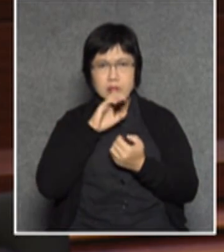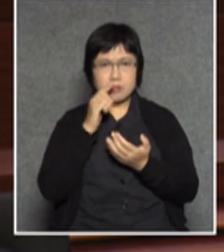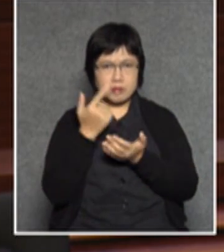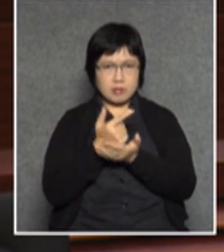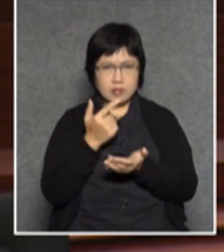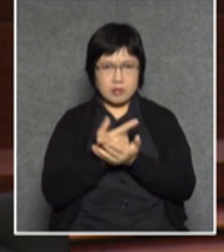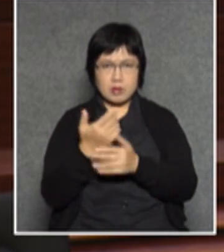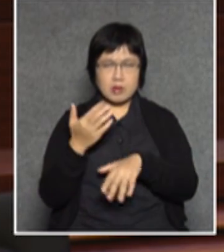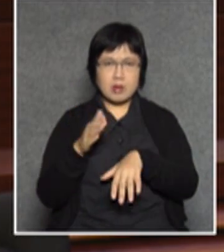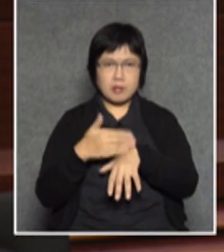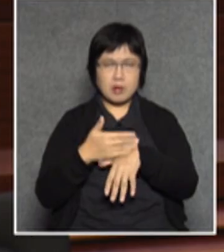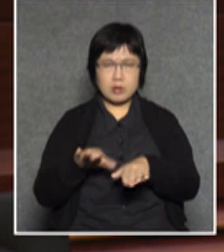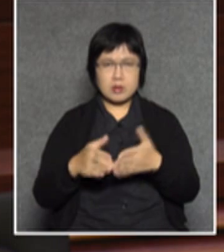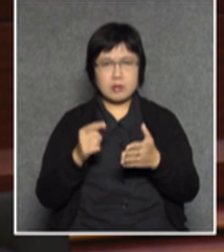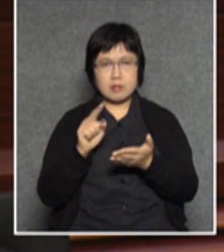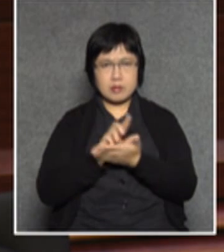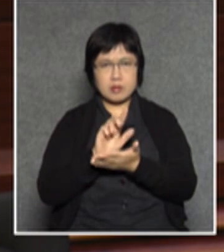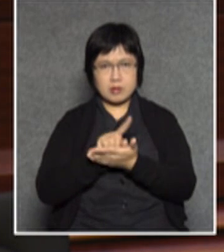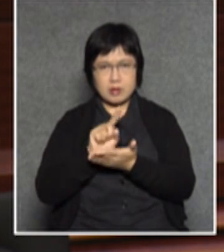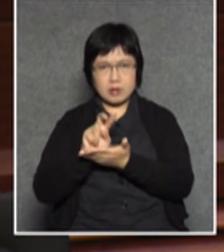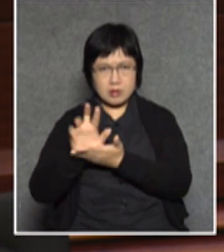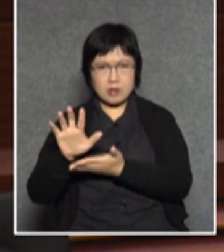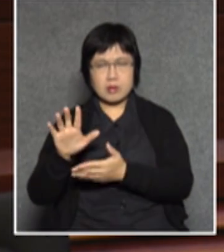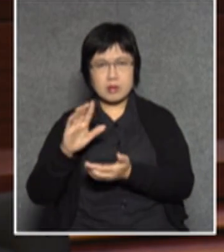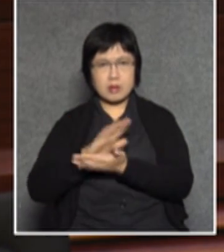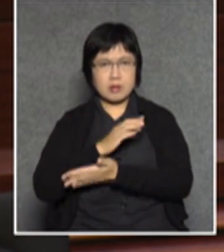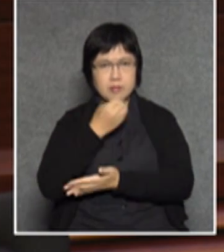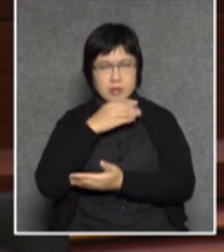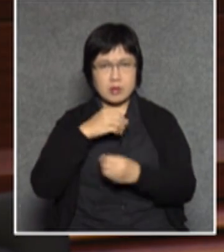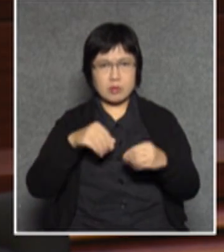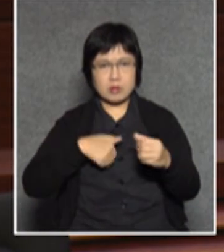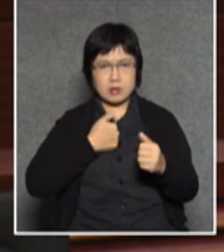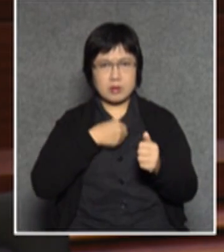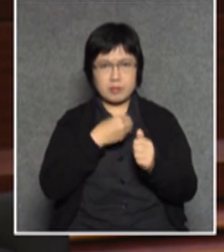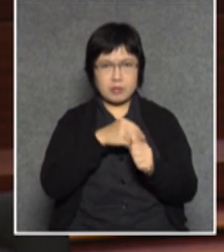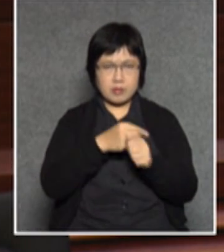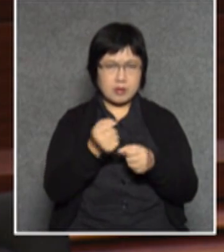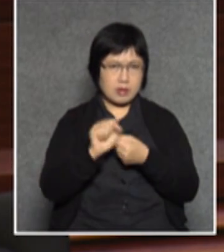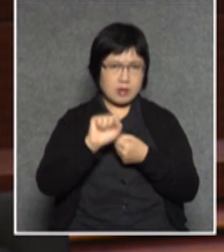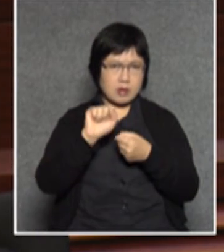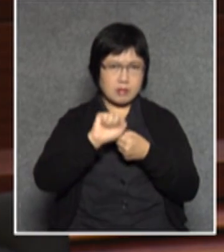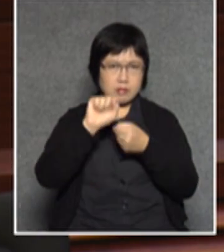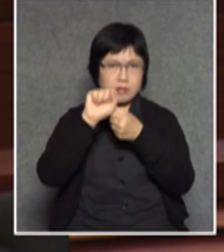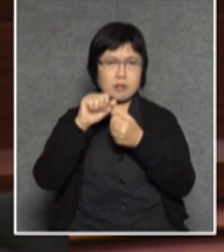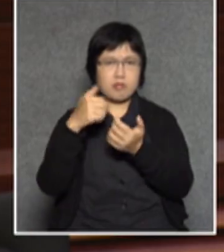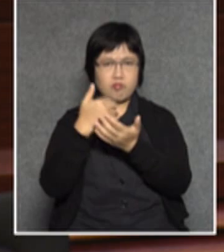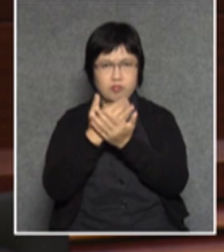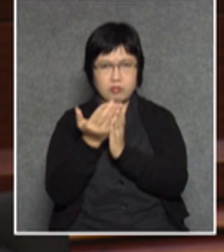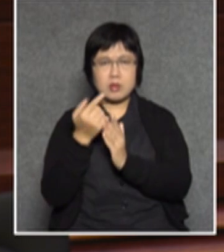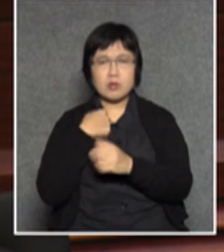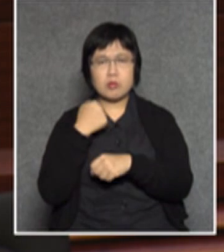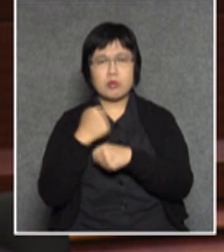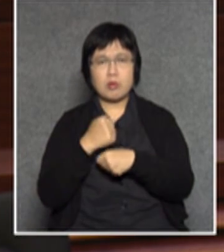推咗幾年啫，仲有好多嘅經驗，師資嘅培訓不斷要加強等等呢方面，我哋都係要做